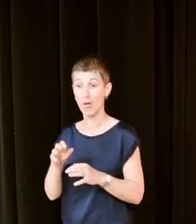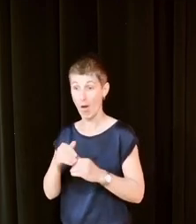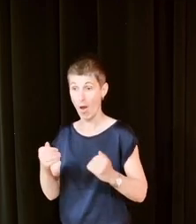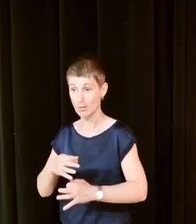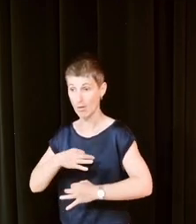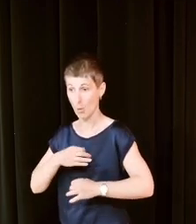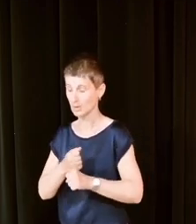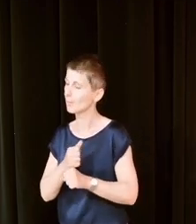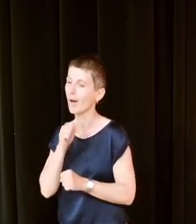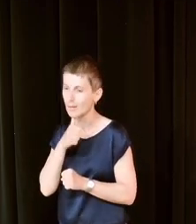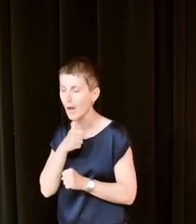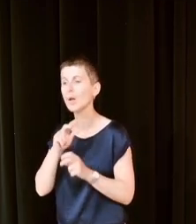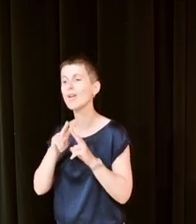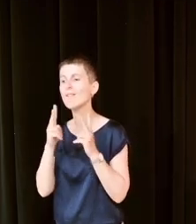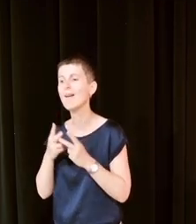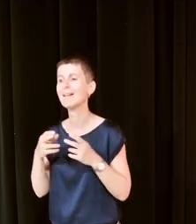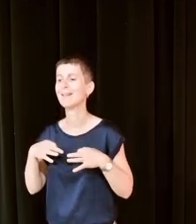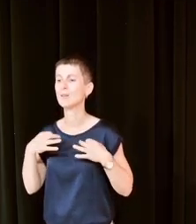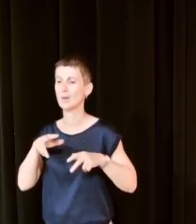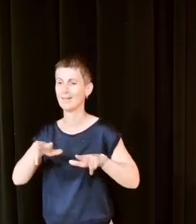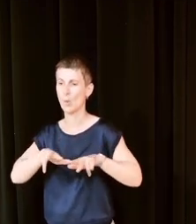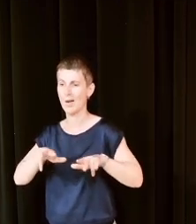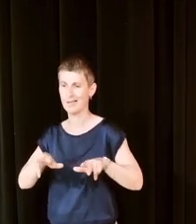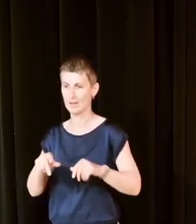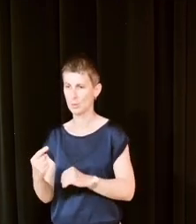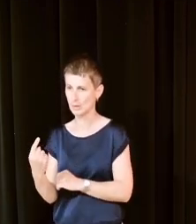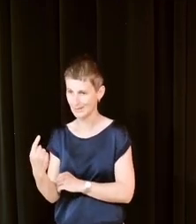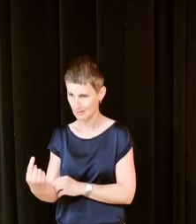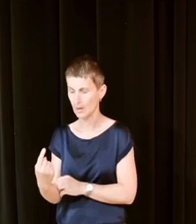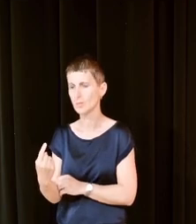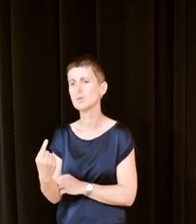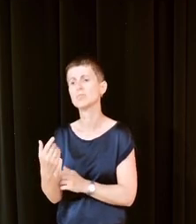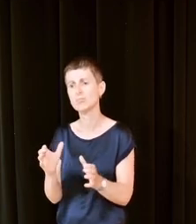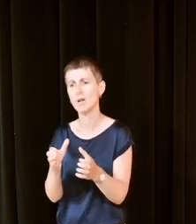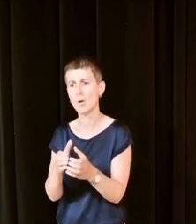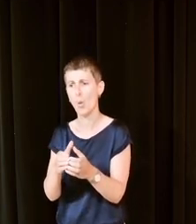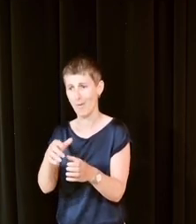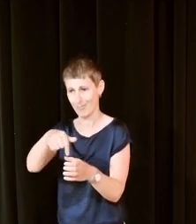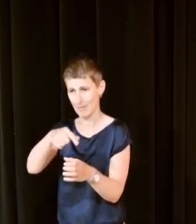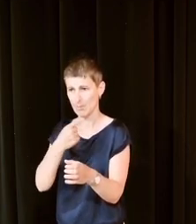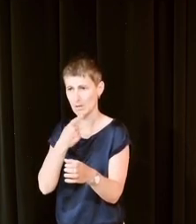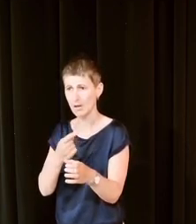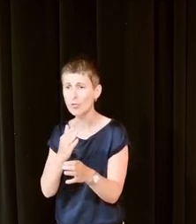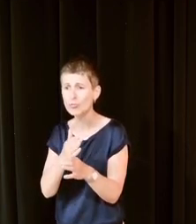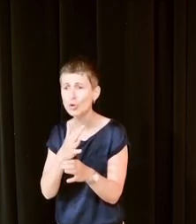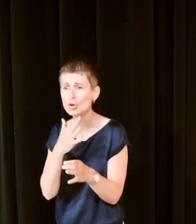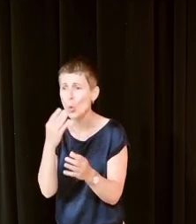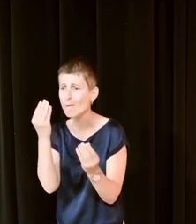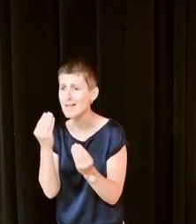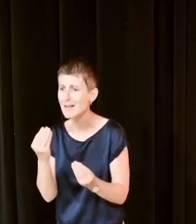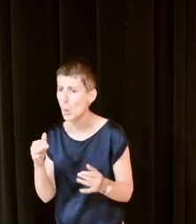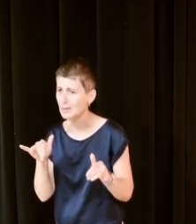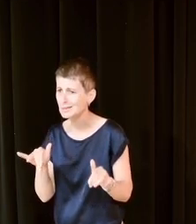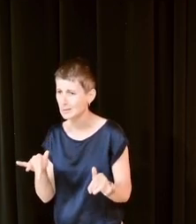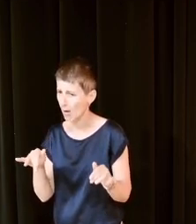die WHO selbst eine Gruppe von Menschen gesagt hat, wir haben doch so viel Kunst in der Welt an